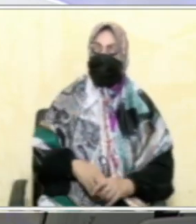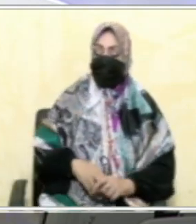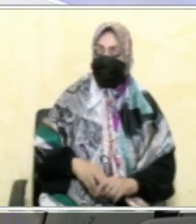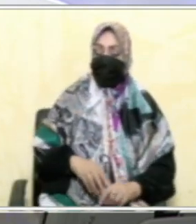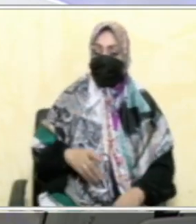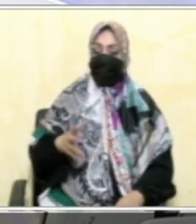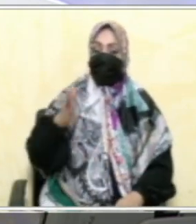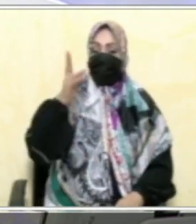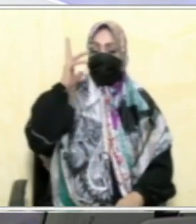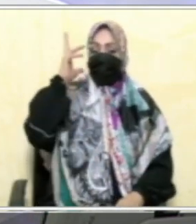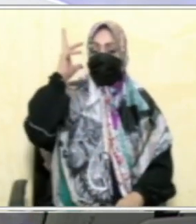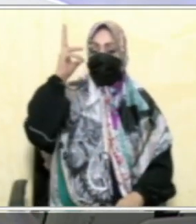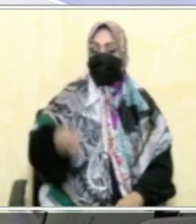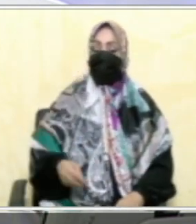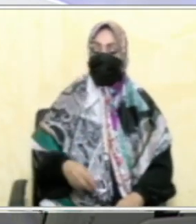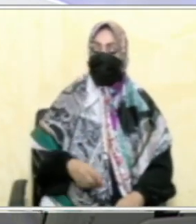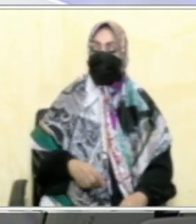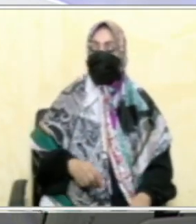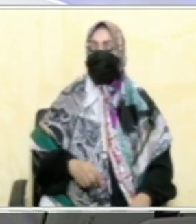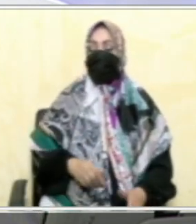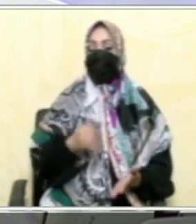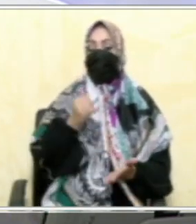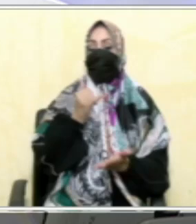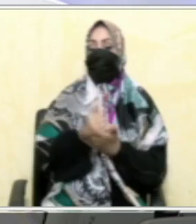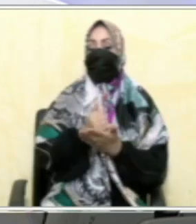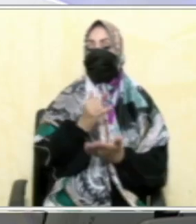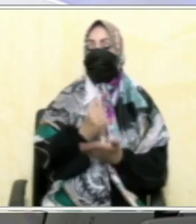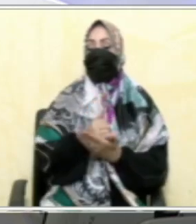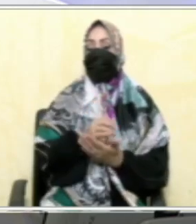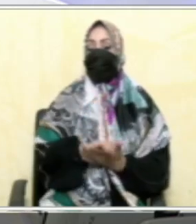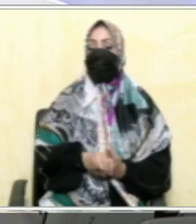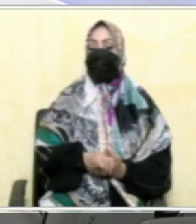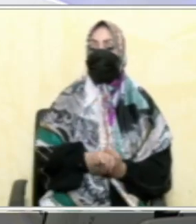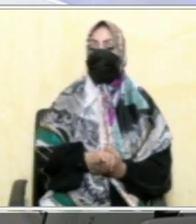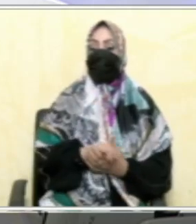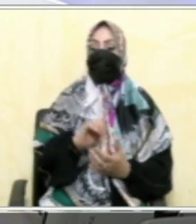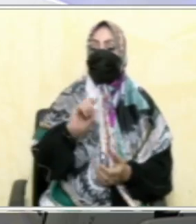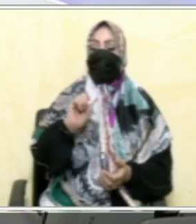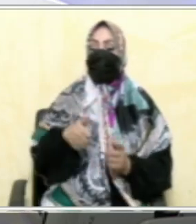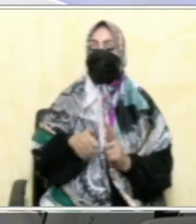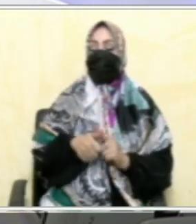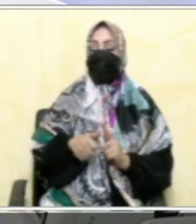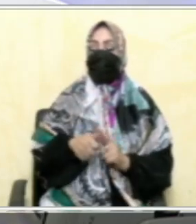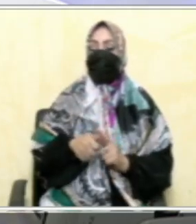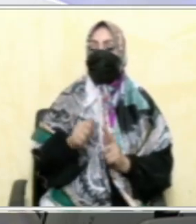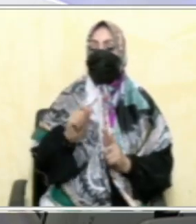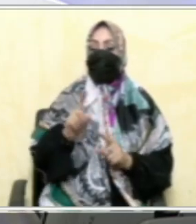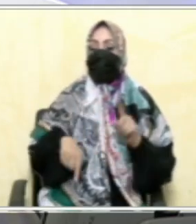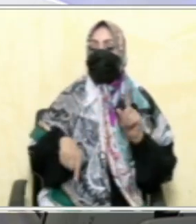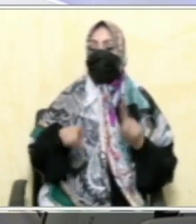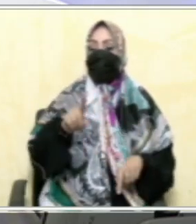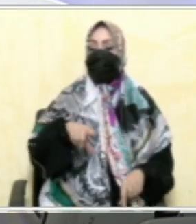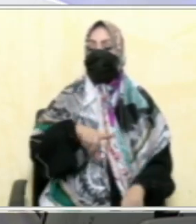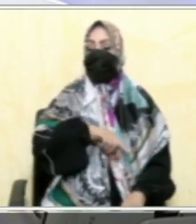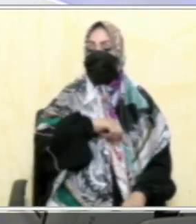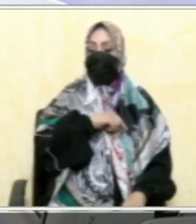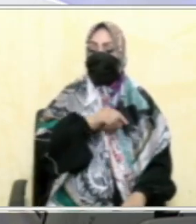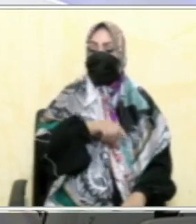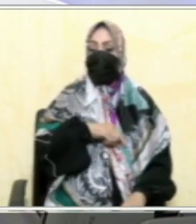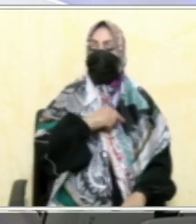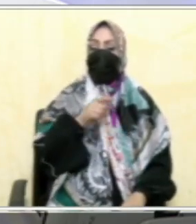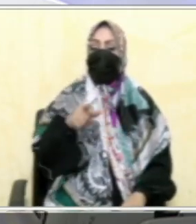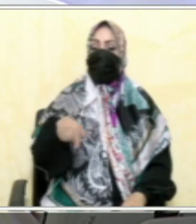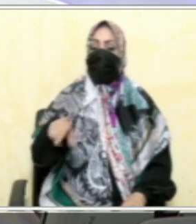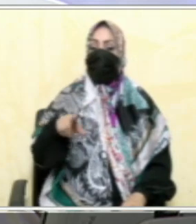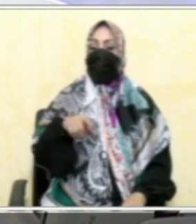بعض الناس عاطفيون يقول لك: أنا إذا كان مثلاً ابني في الفصل لا أستطيع، أنا رجل ضعيف، لابد أن